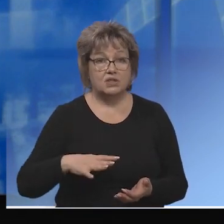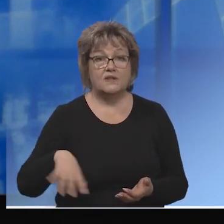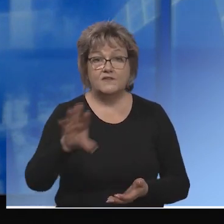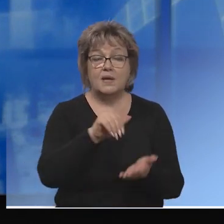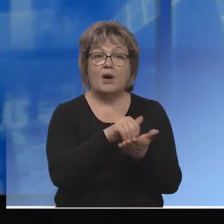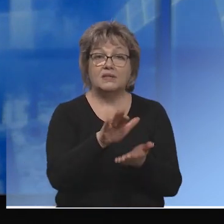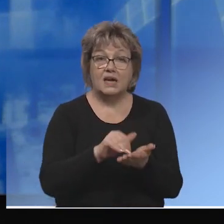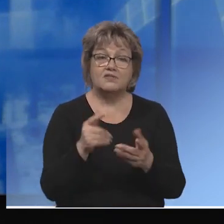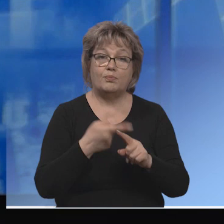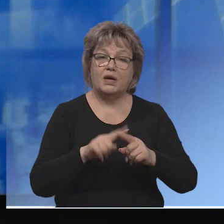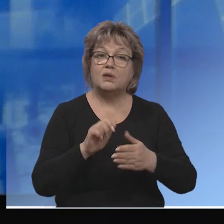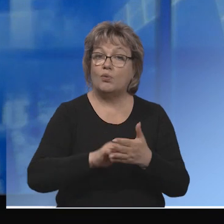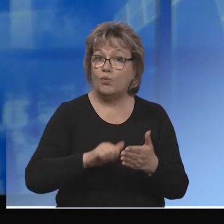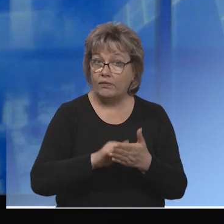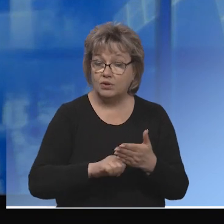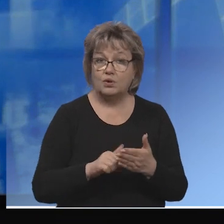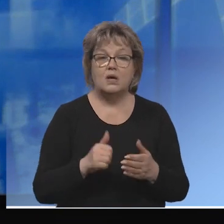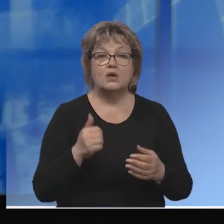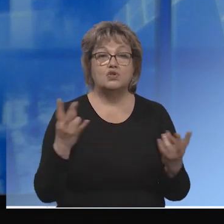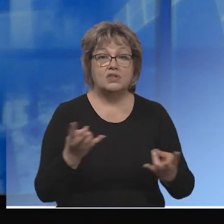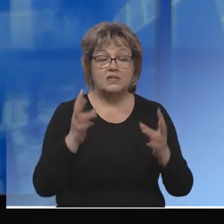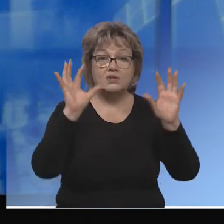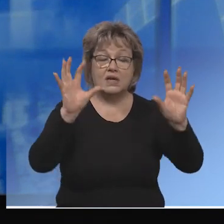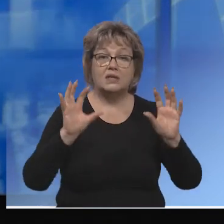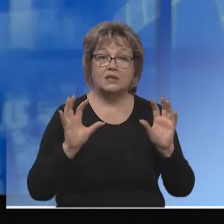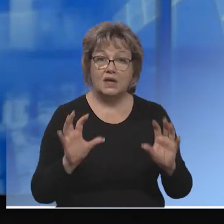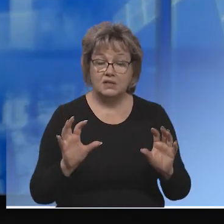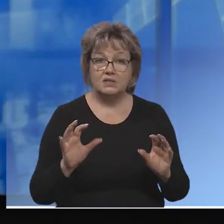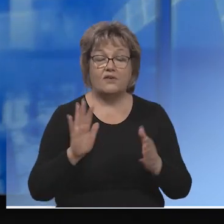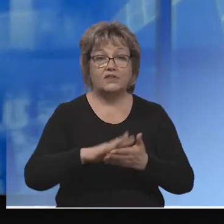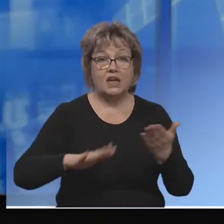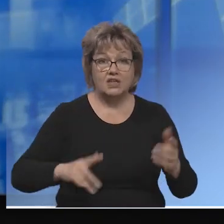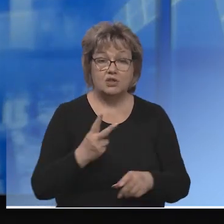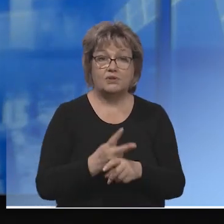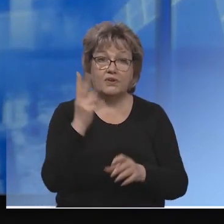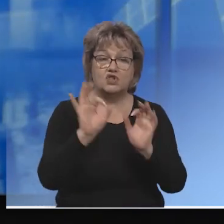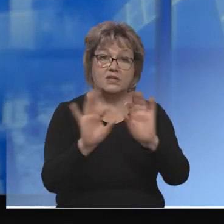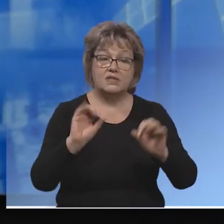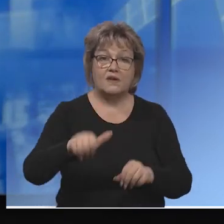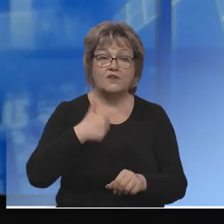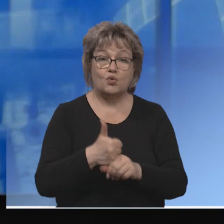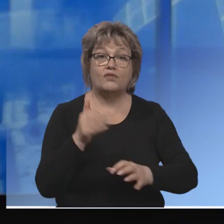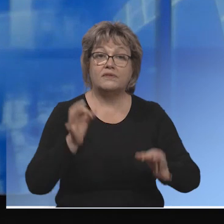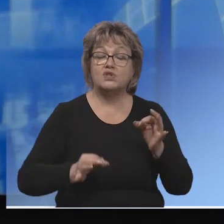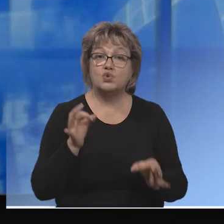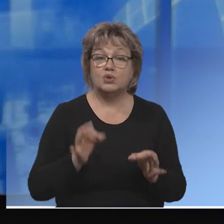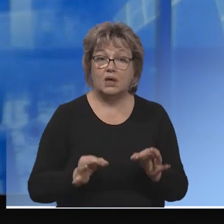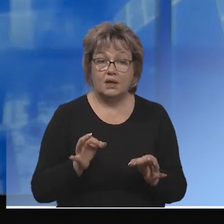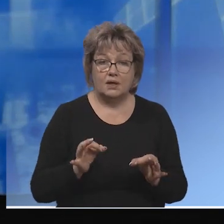были всем отказывать по этому поводу, поскольку действующее законодательство, а в дальнейшем и дважды разъяснение Верховного